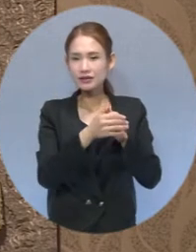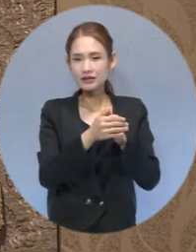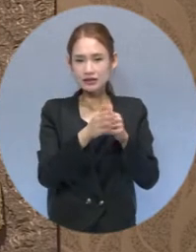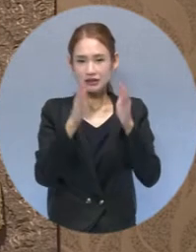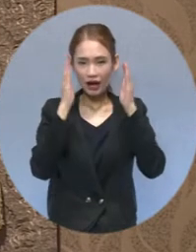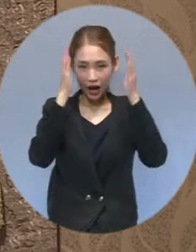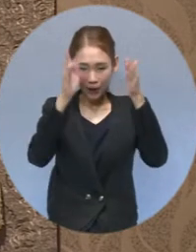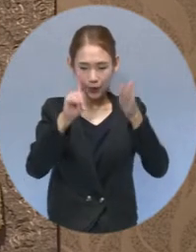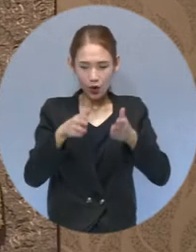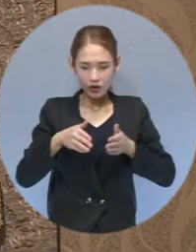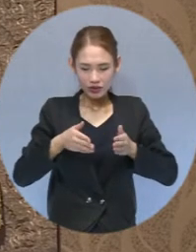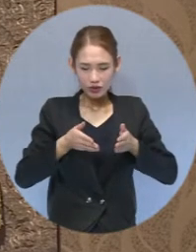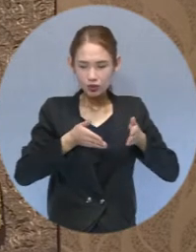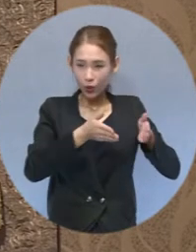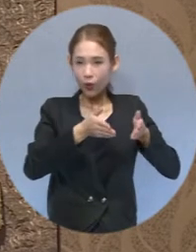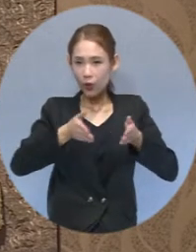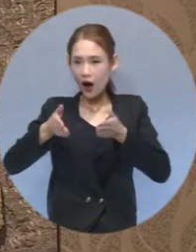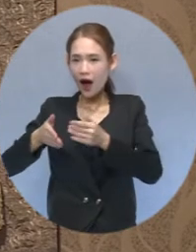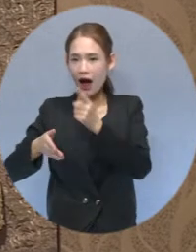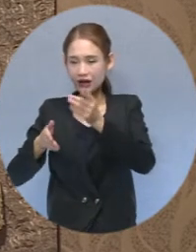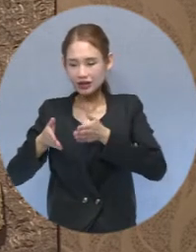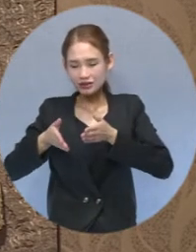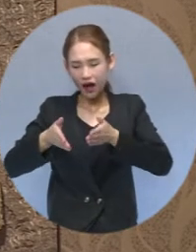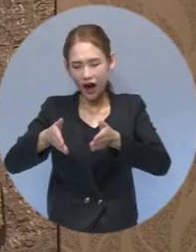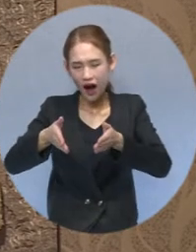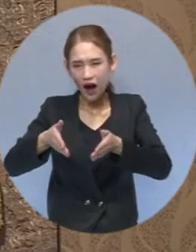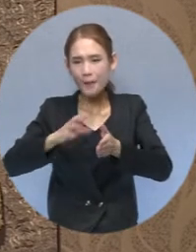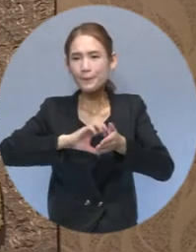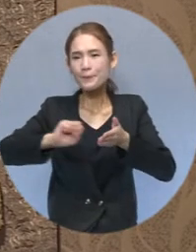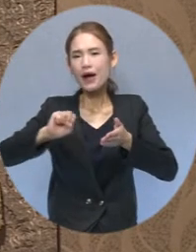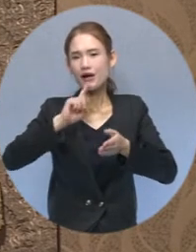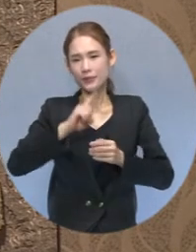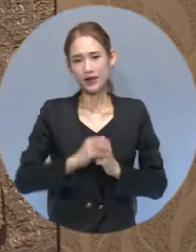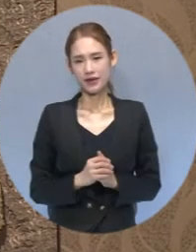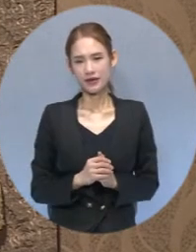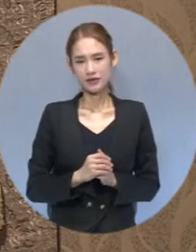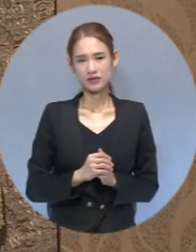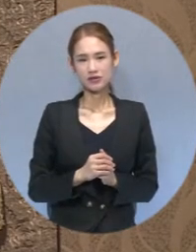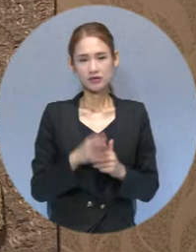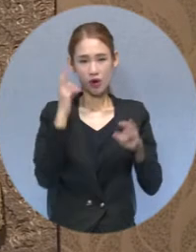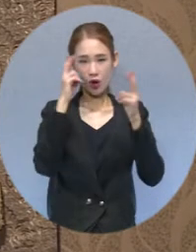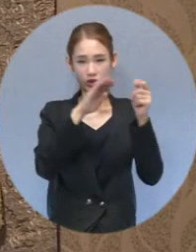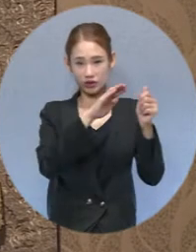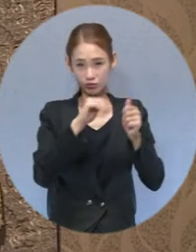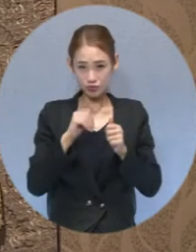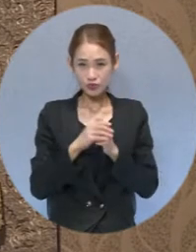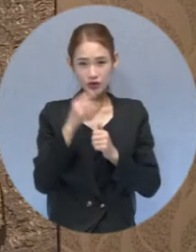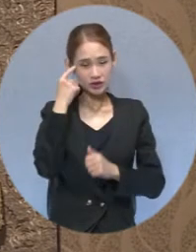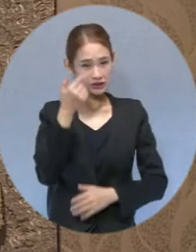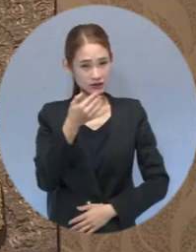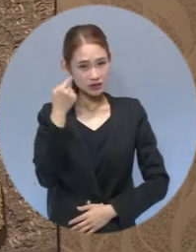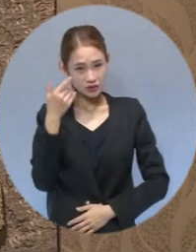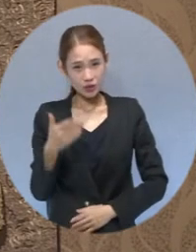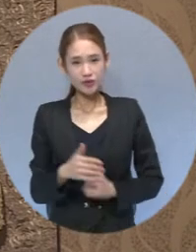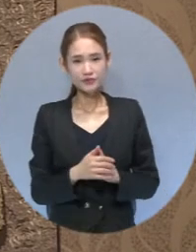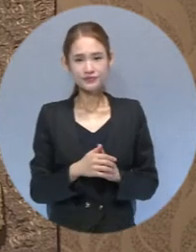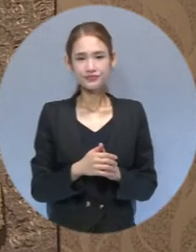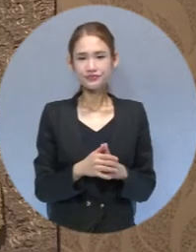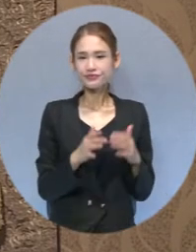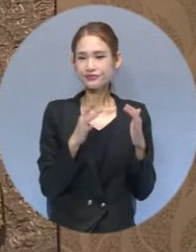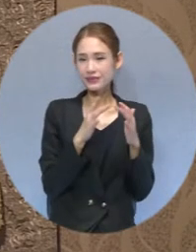완전히 이제 그래서 저희도 행정사무감사에서 이제 업체들을 불러서 질의를 했어요. 그래서 그쪽에서는